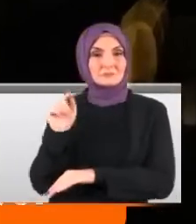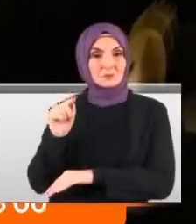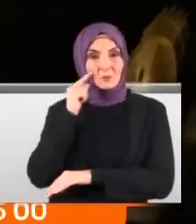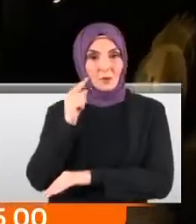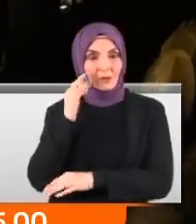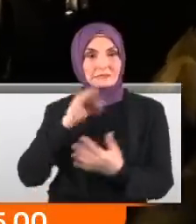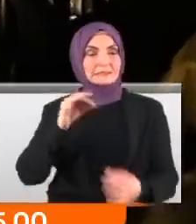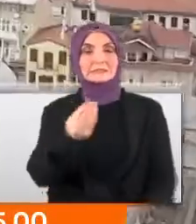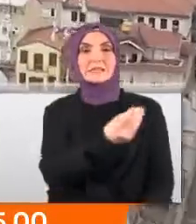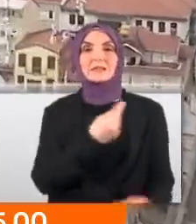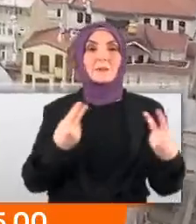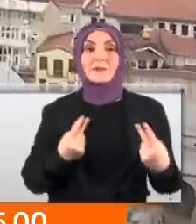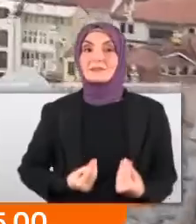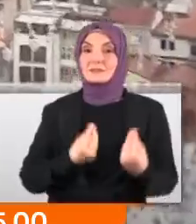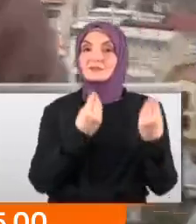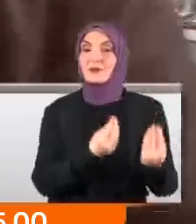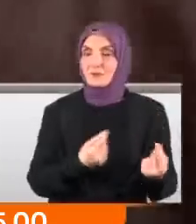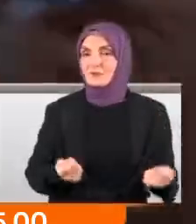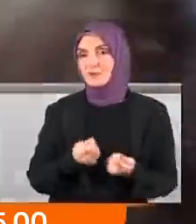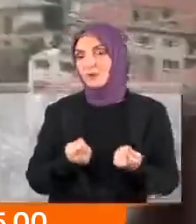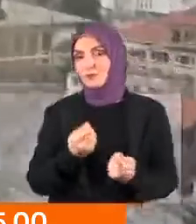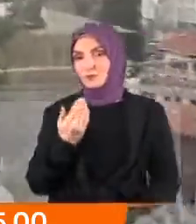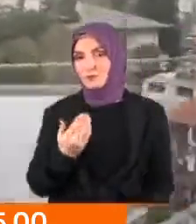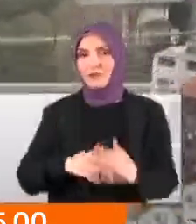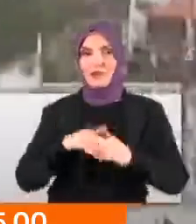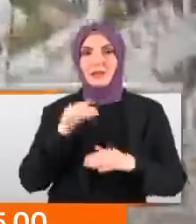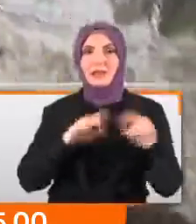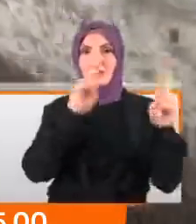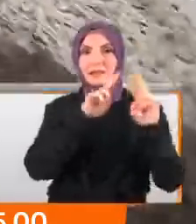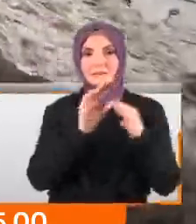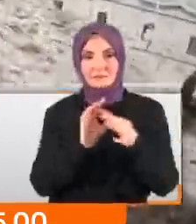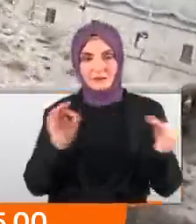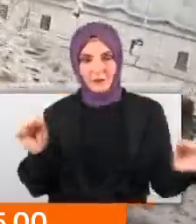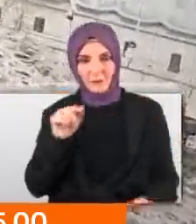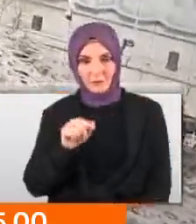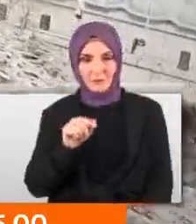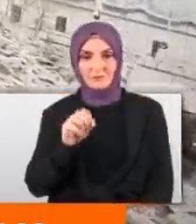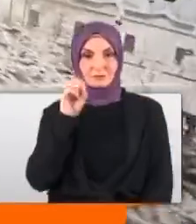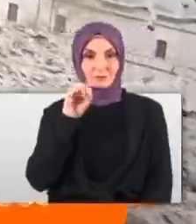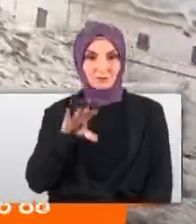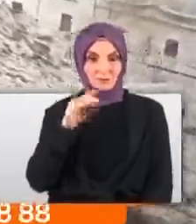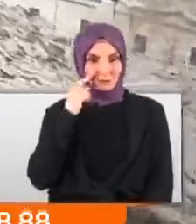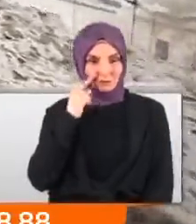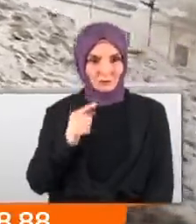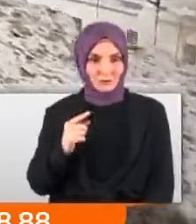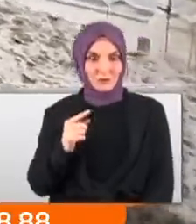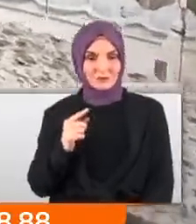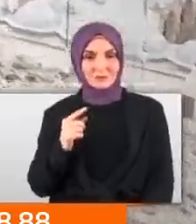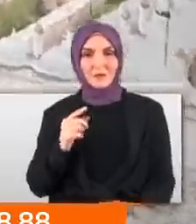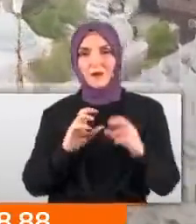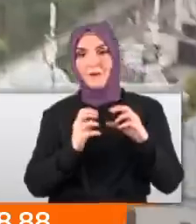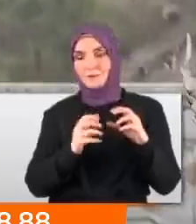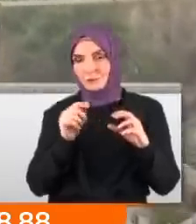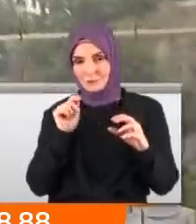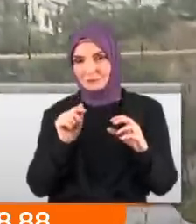Elimizden geldiğince çabalıyoruz. Ellerinde elektrik kabloları, ışıklar. Onlarsa şu anda Süleymaniye Camii'nin minaresine çıktılar